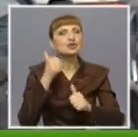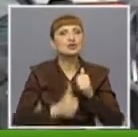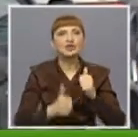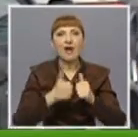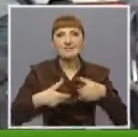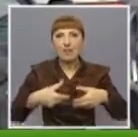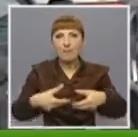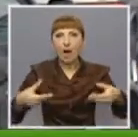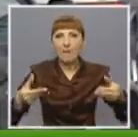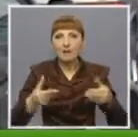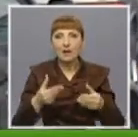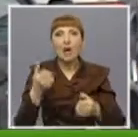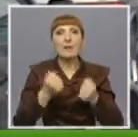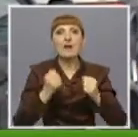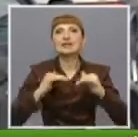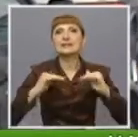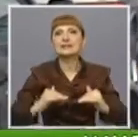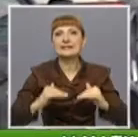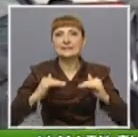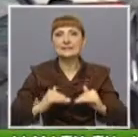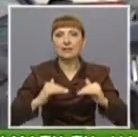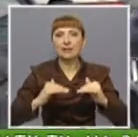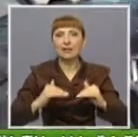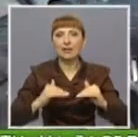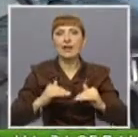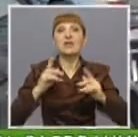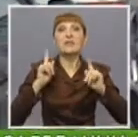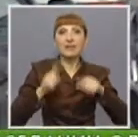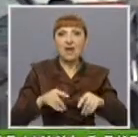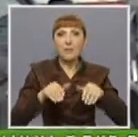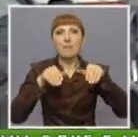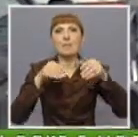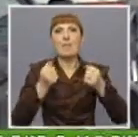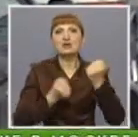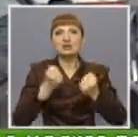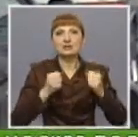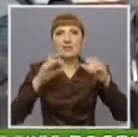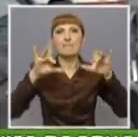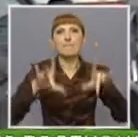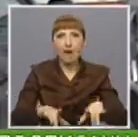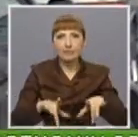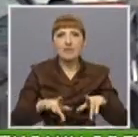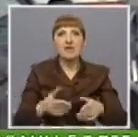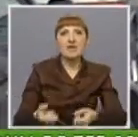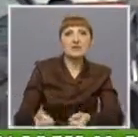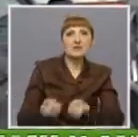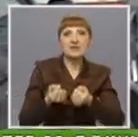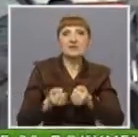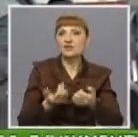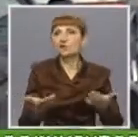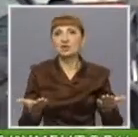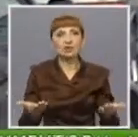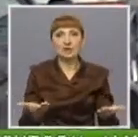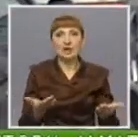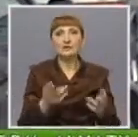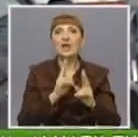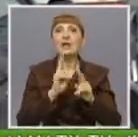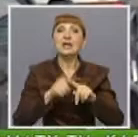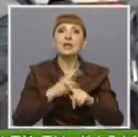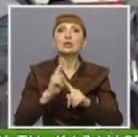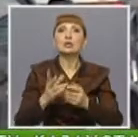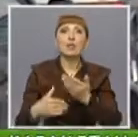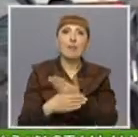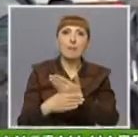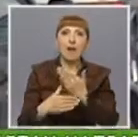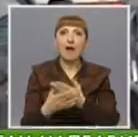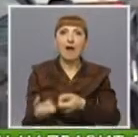бампера. Машины низкие. И прям бампером садится машина, и ее не вытащишь ничем. Или кто-нибудь